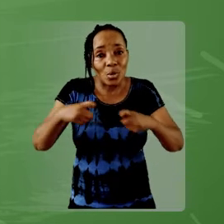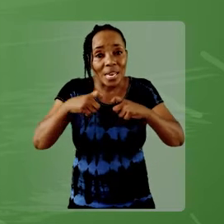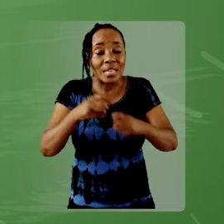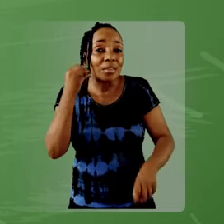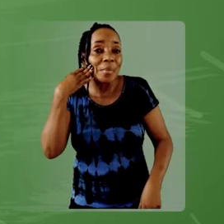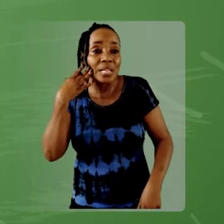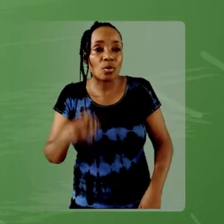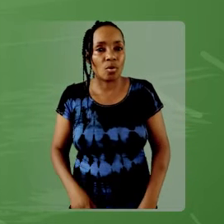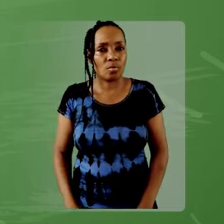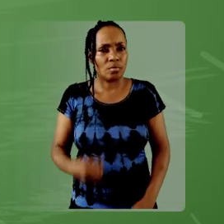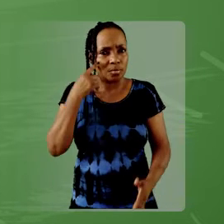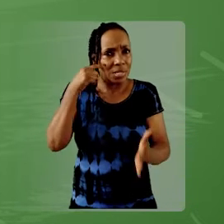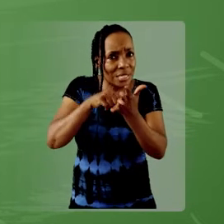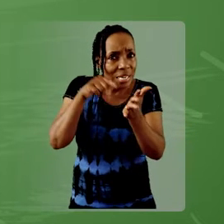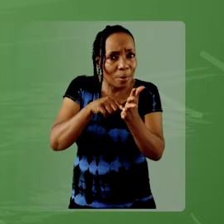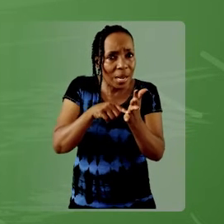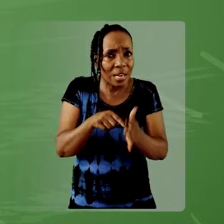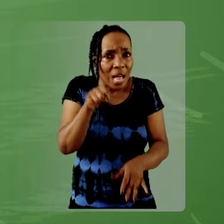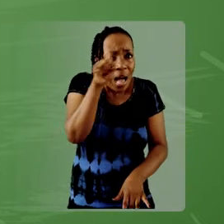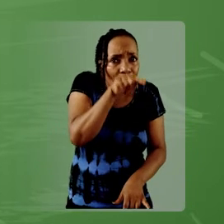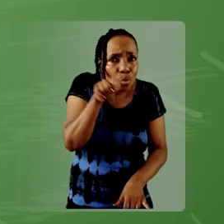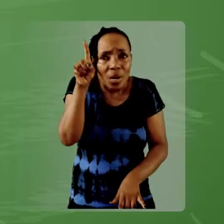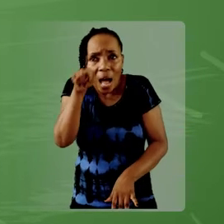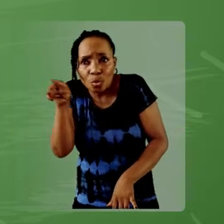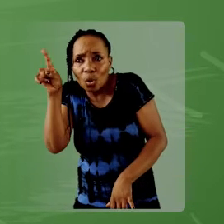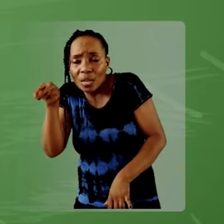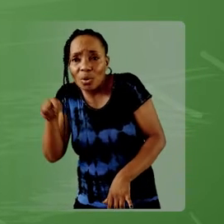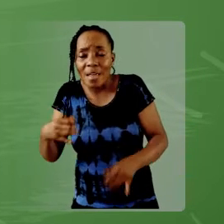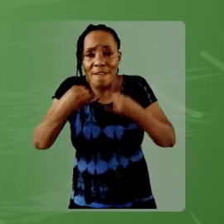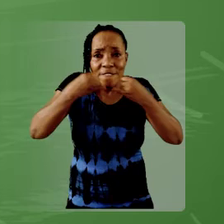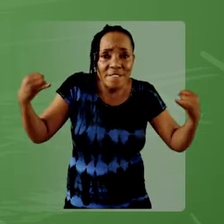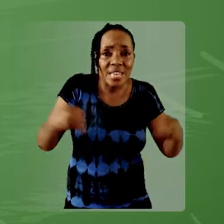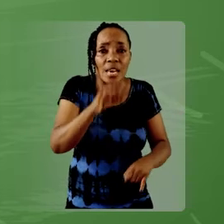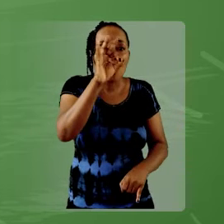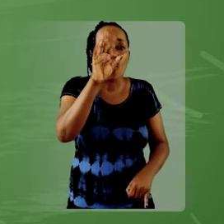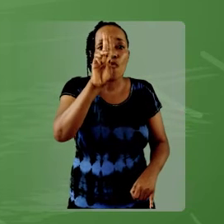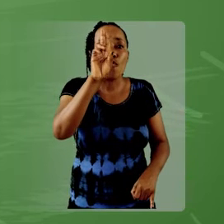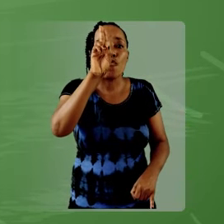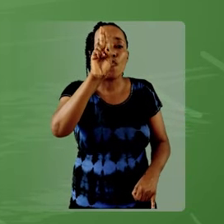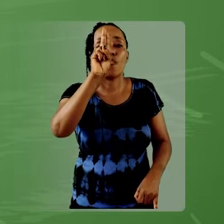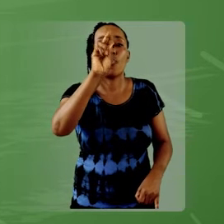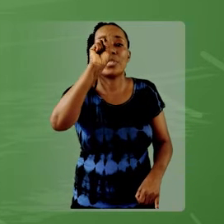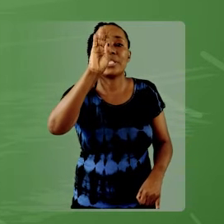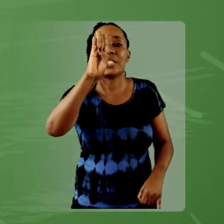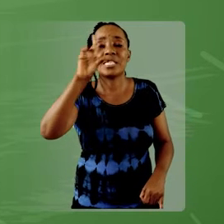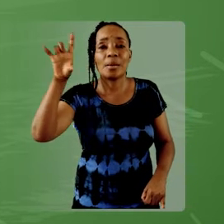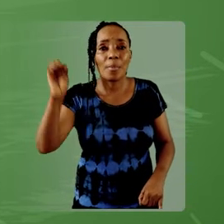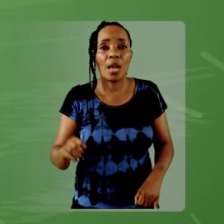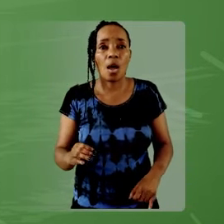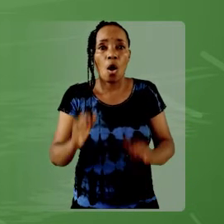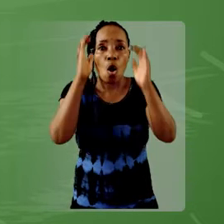voyons bien que les fils électriques, les fusibles, le compteur ont